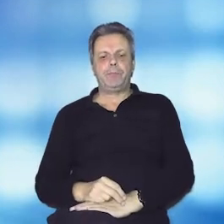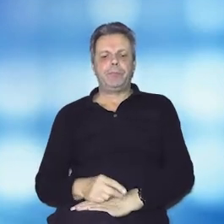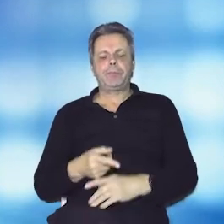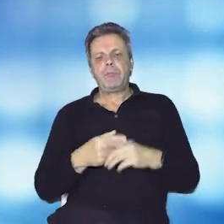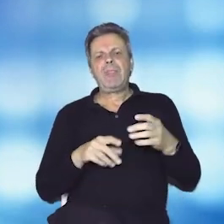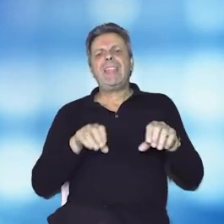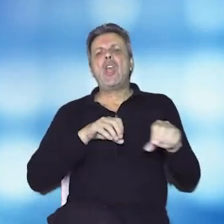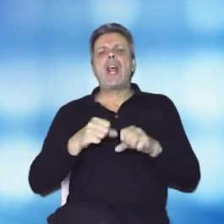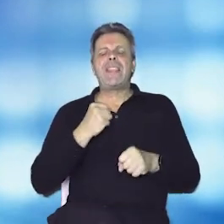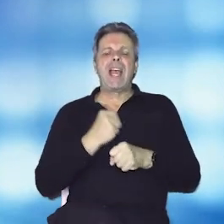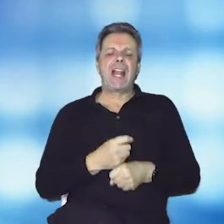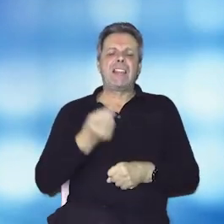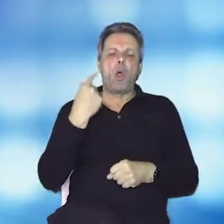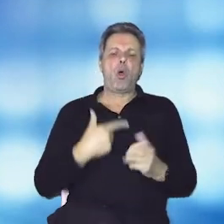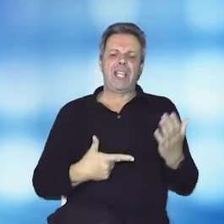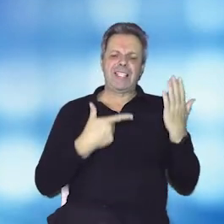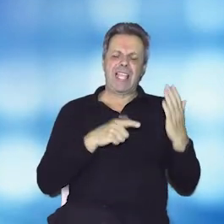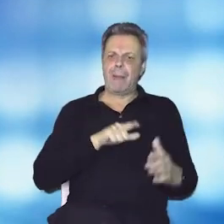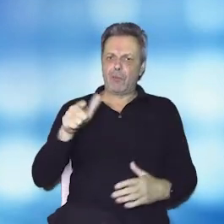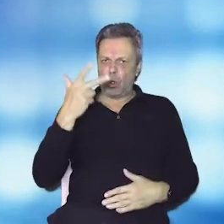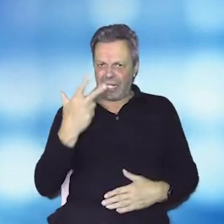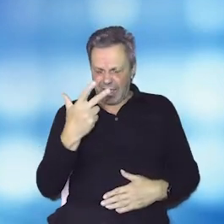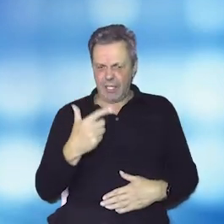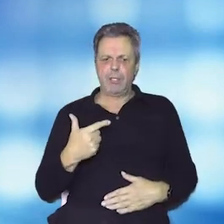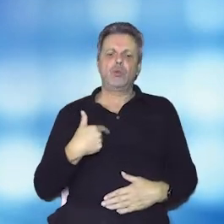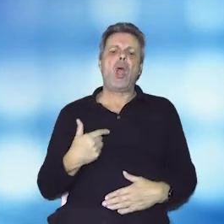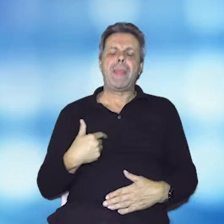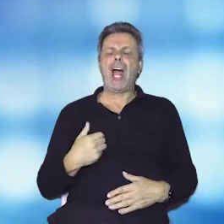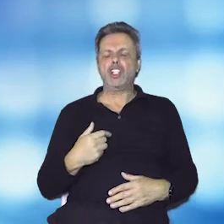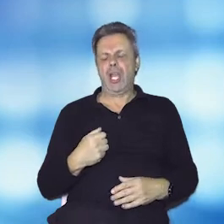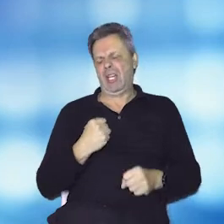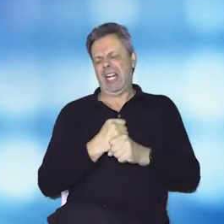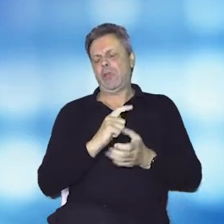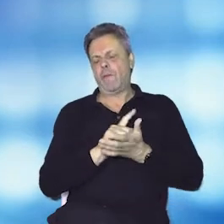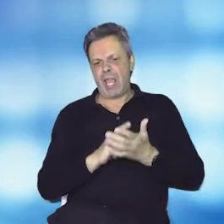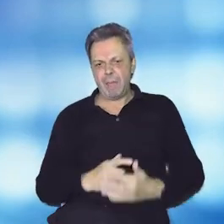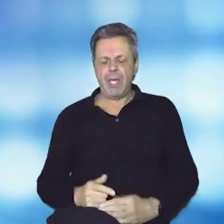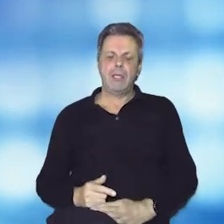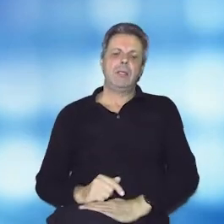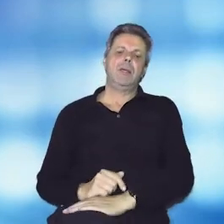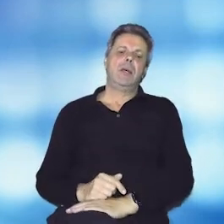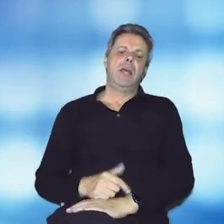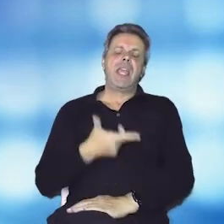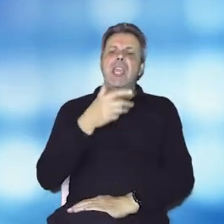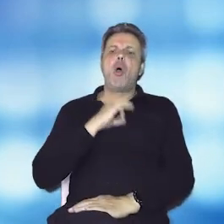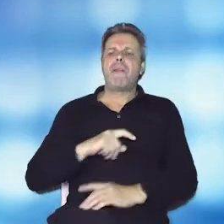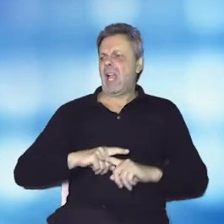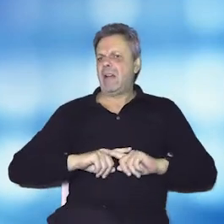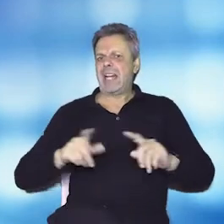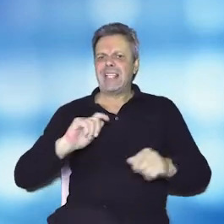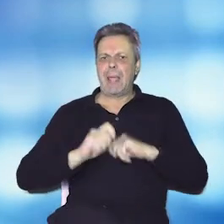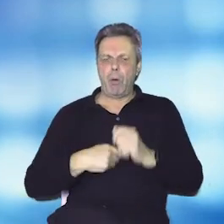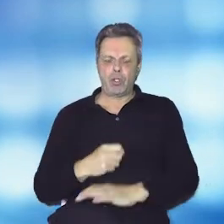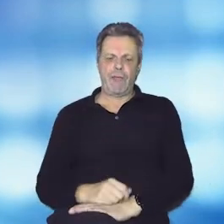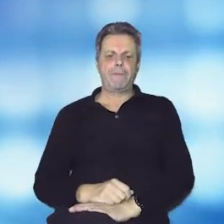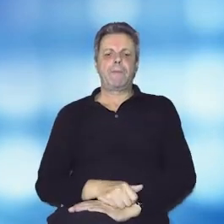Dio radnika radi od 7 do 3, to je naše tipično radno vrijeme, i obavlja razno razne